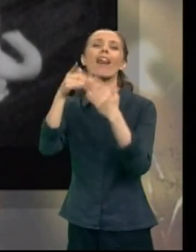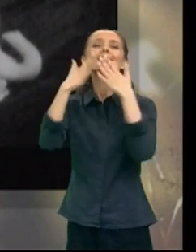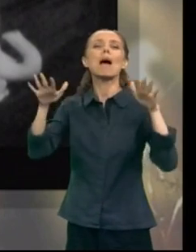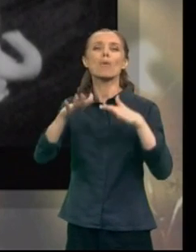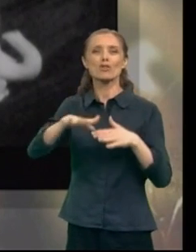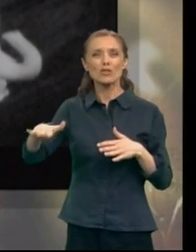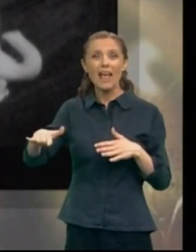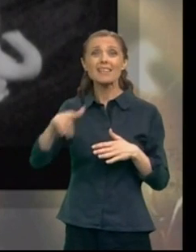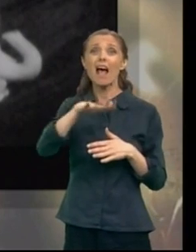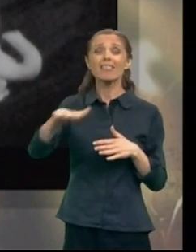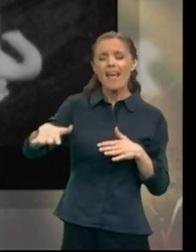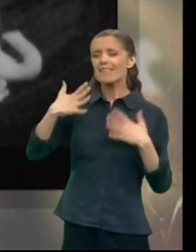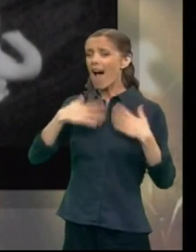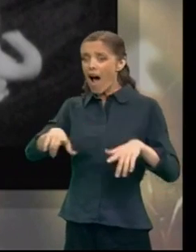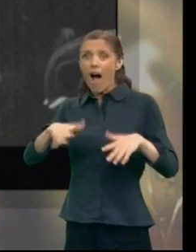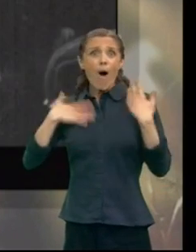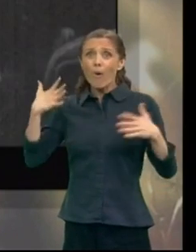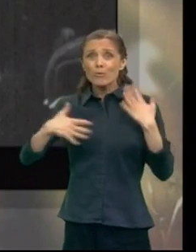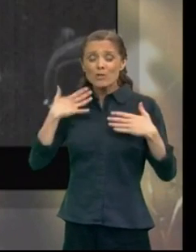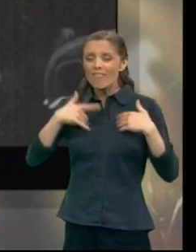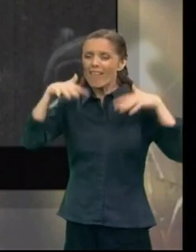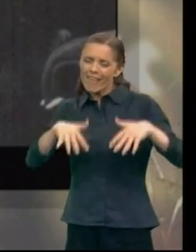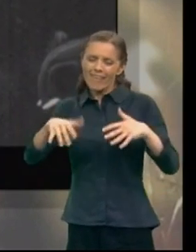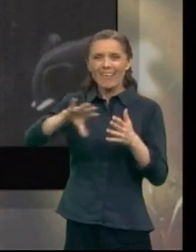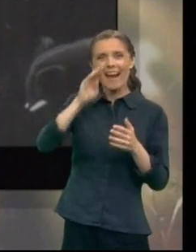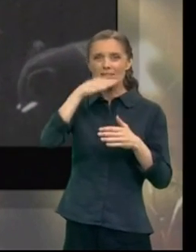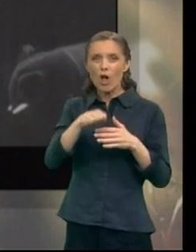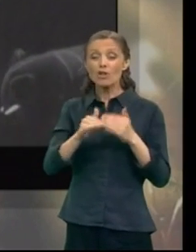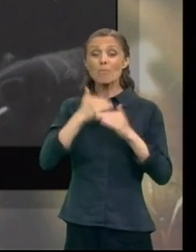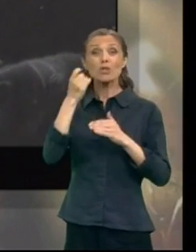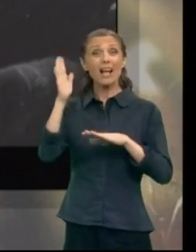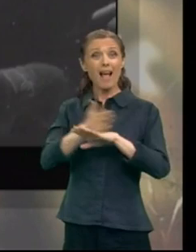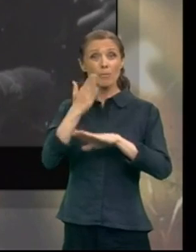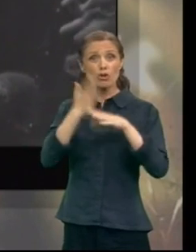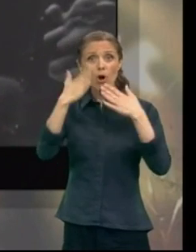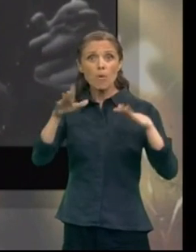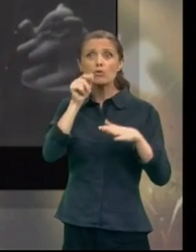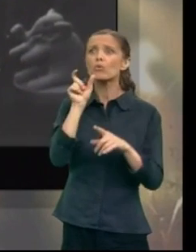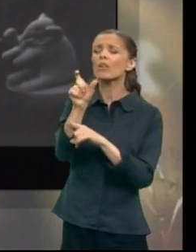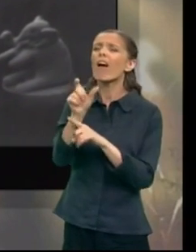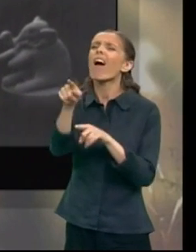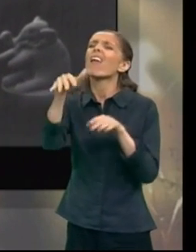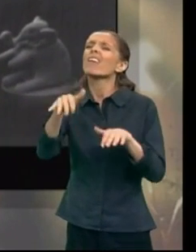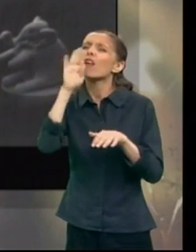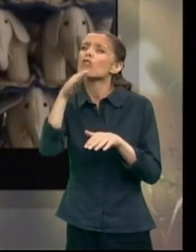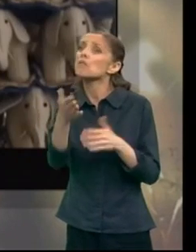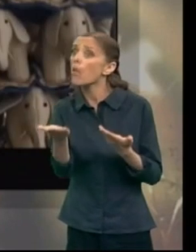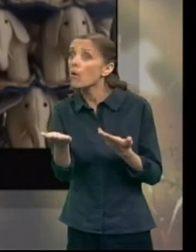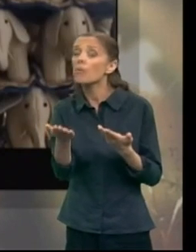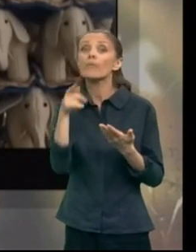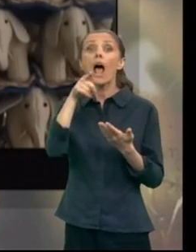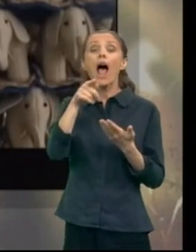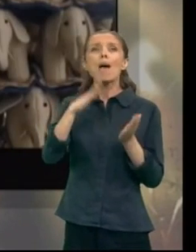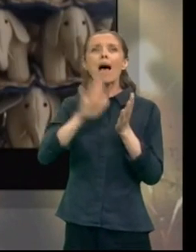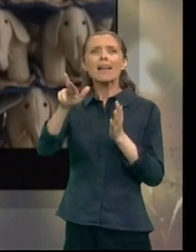i igrala su se njima na najrazličitije moguće načine. Nakon Božića ljudi su počeli da se raspituju za ove igračke, a Margaretin brat Fritz